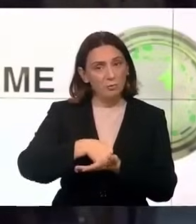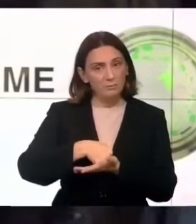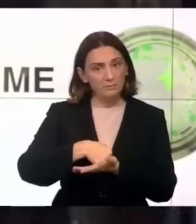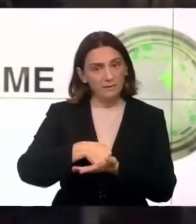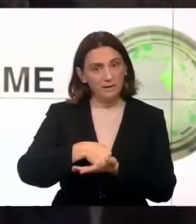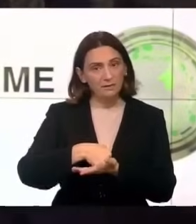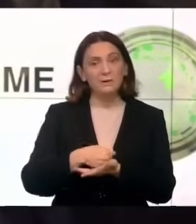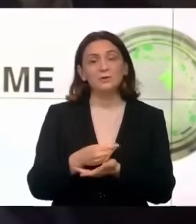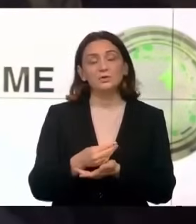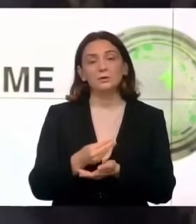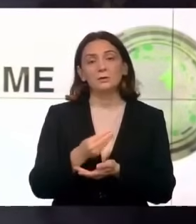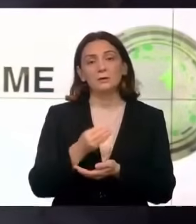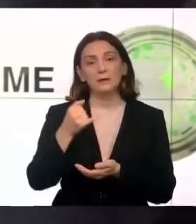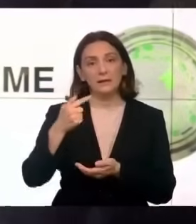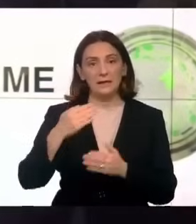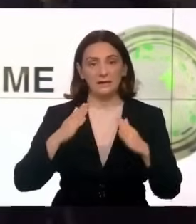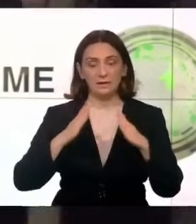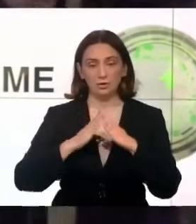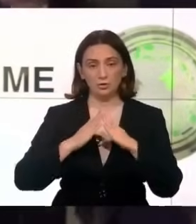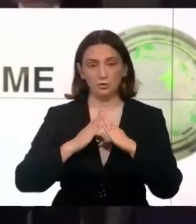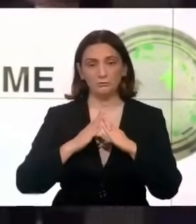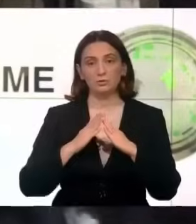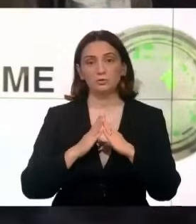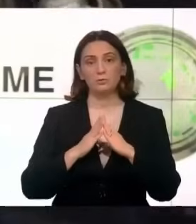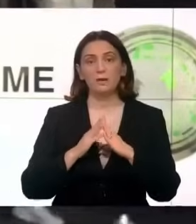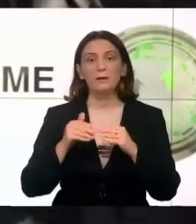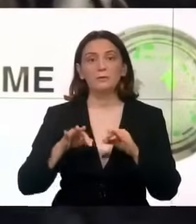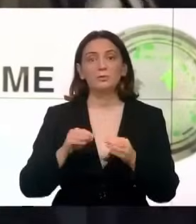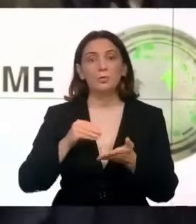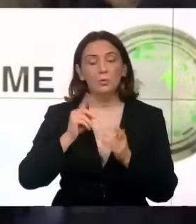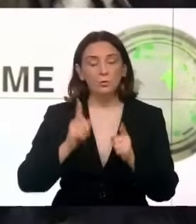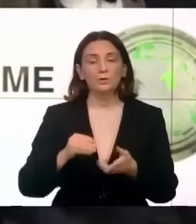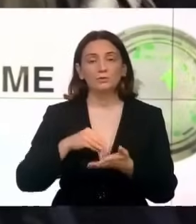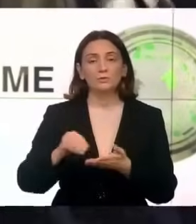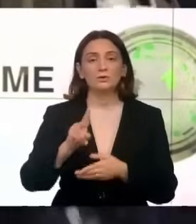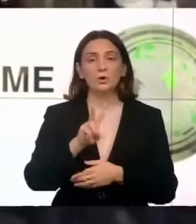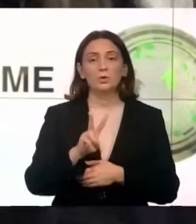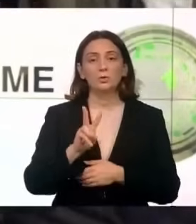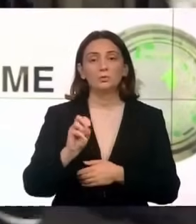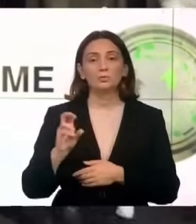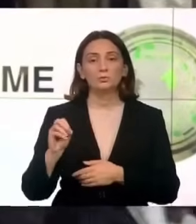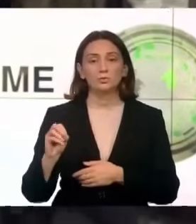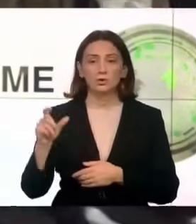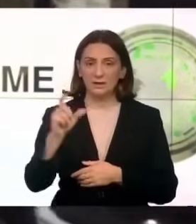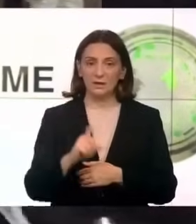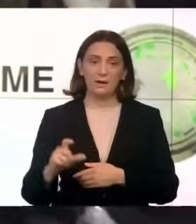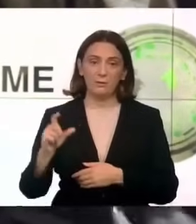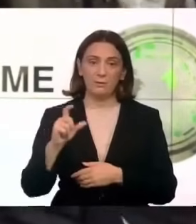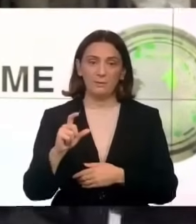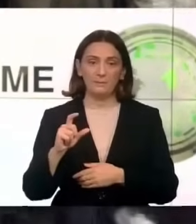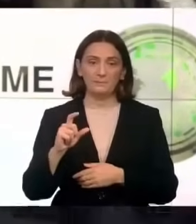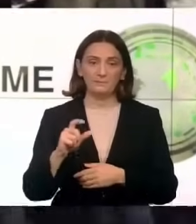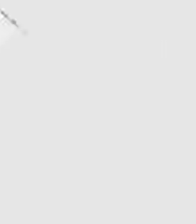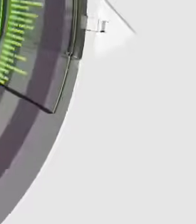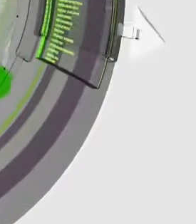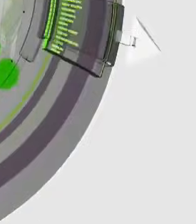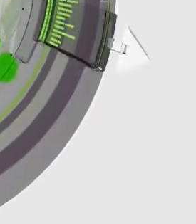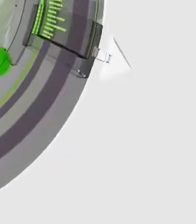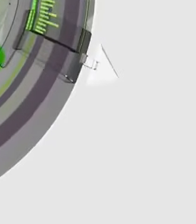aksionit në kuvend, në rrugë mosbindja civile do të shfaqet të martën me bllokimin e akseve kryesore në vend.